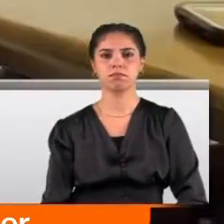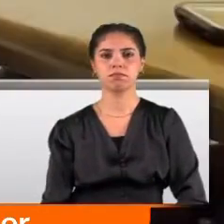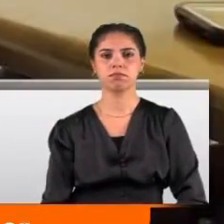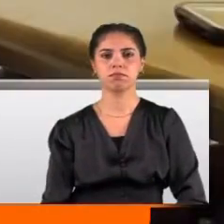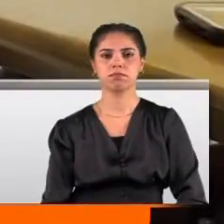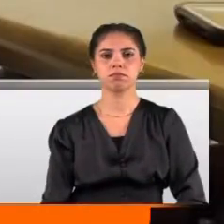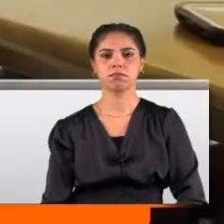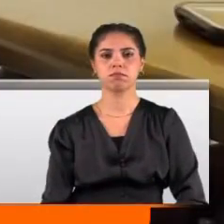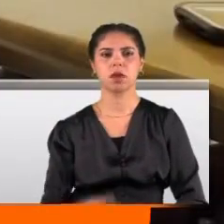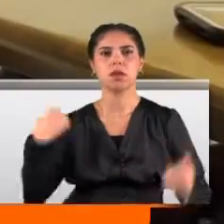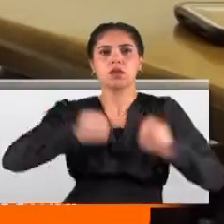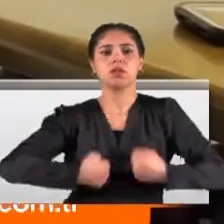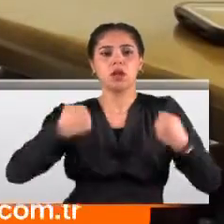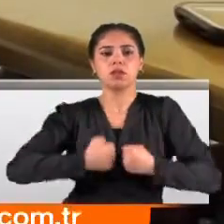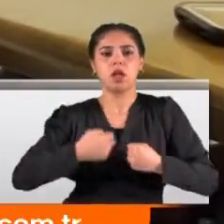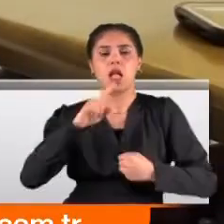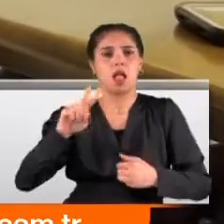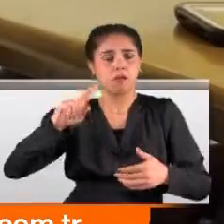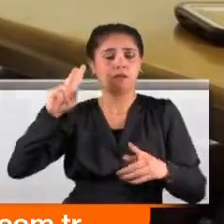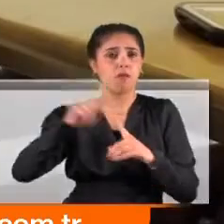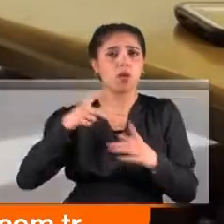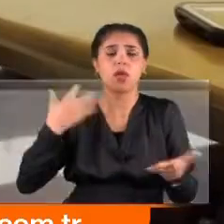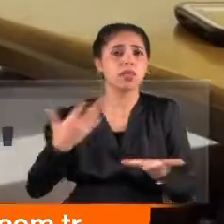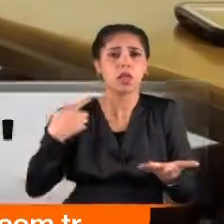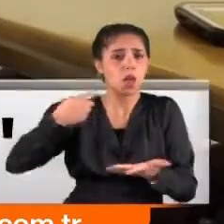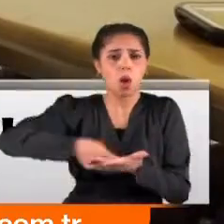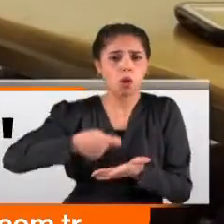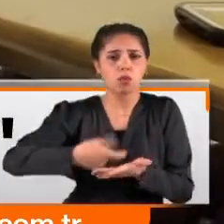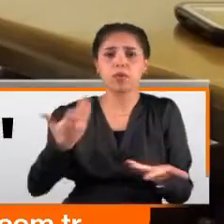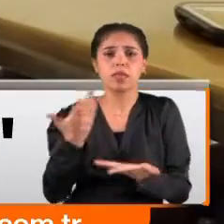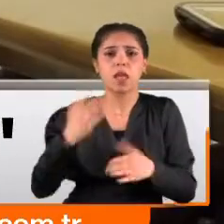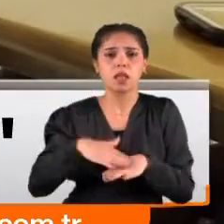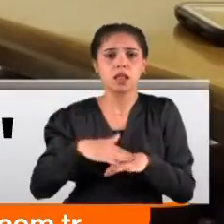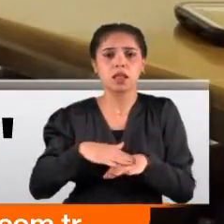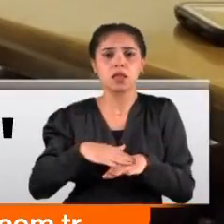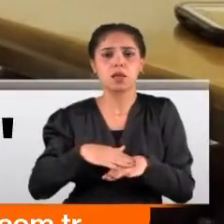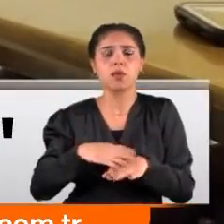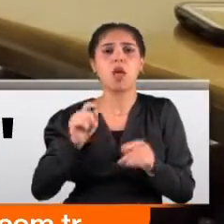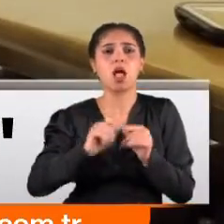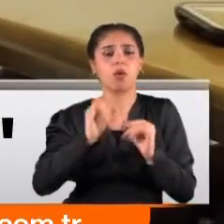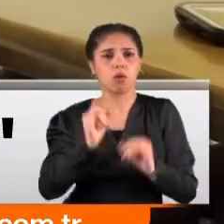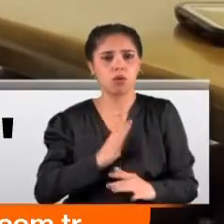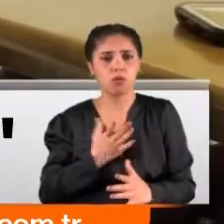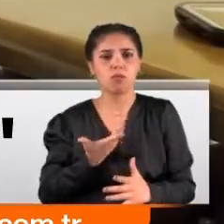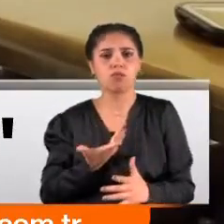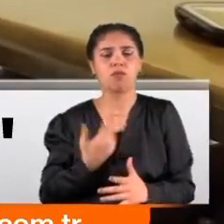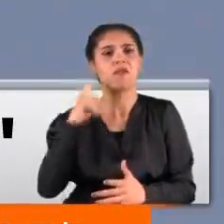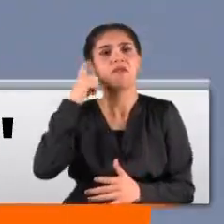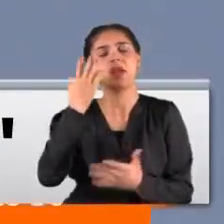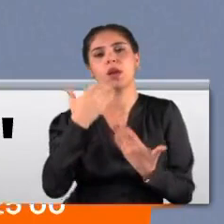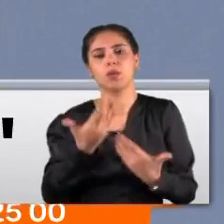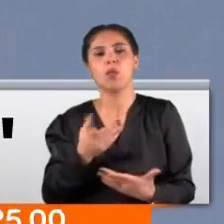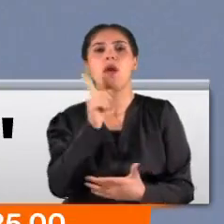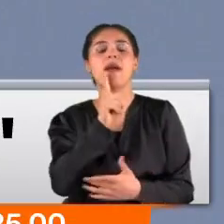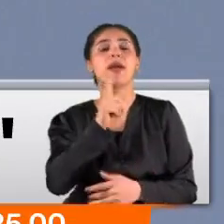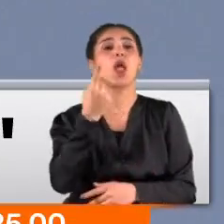Lahana gibi giyinip oturuyorum evde. Elektrik faturaları nasıl ödeyeceğiz, nasıl yapacağız, ekonomi de kötü durumda. Hiçbir fikrim yok yani.